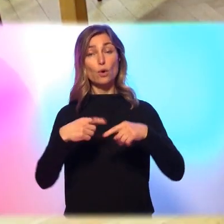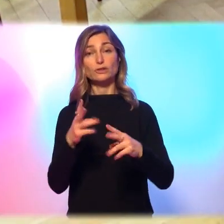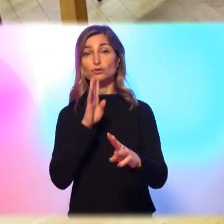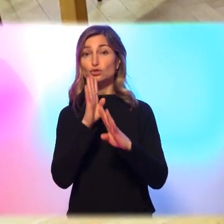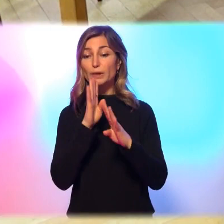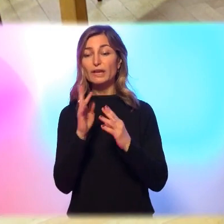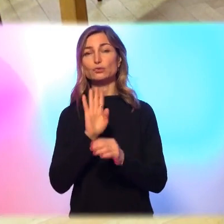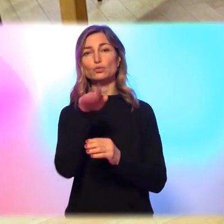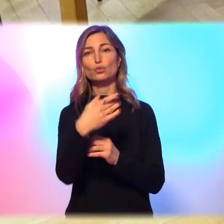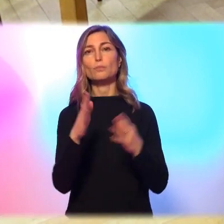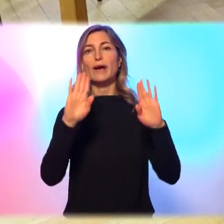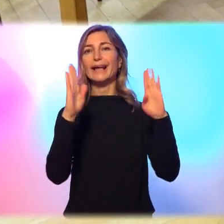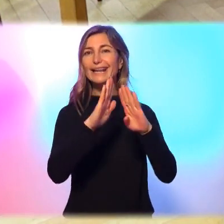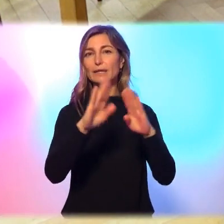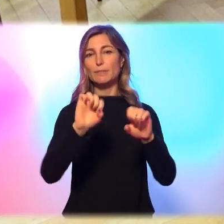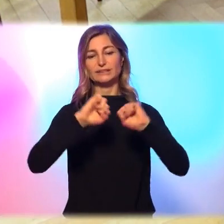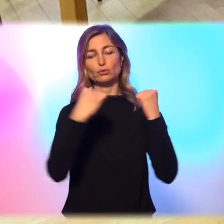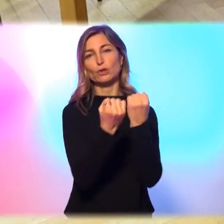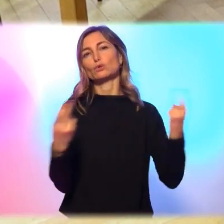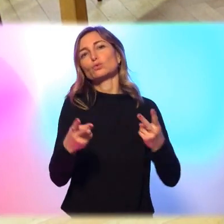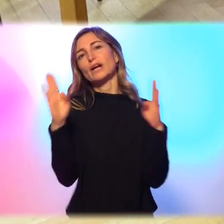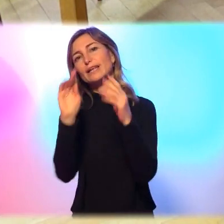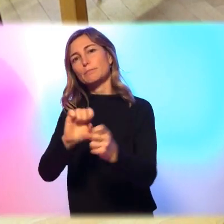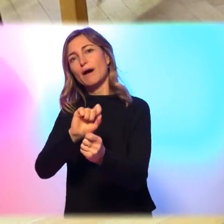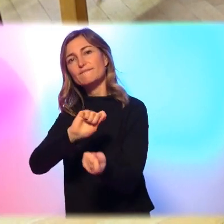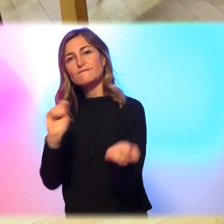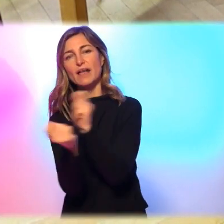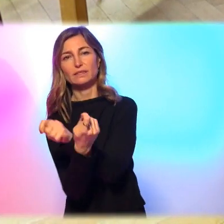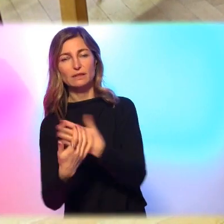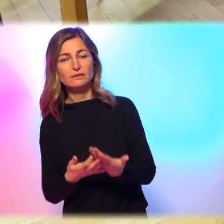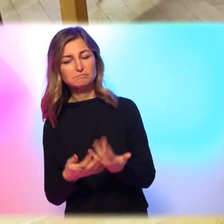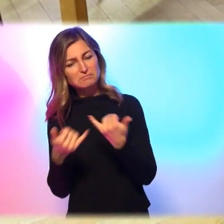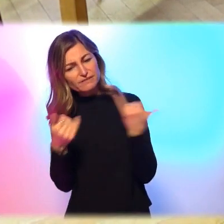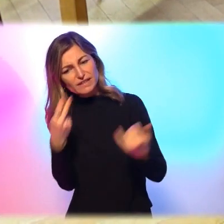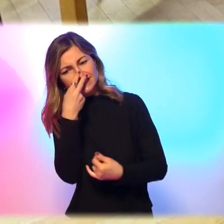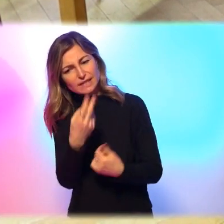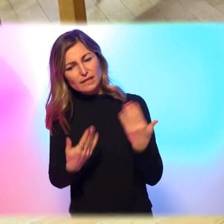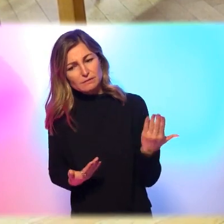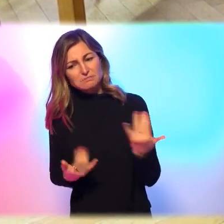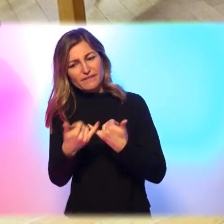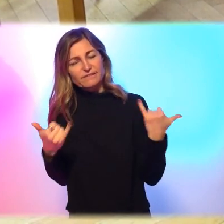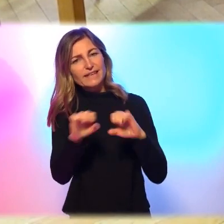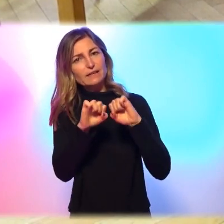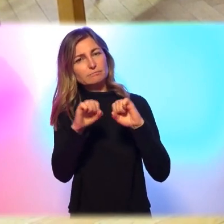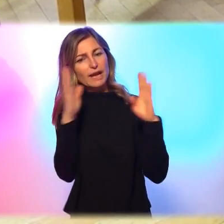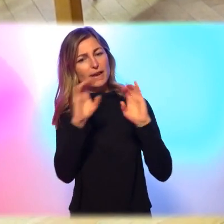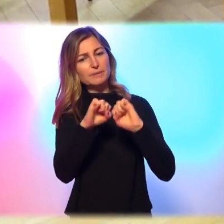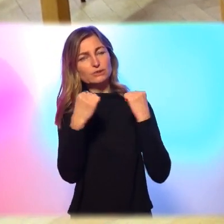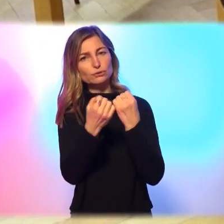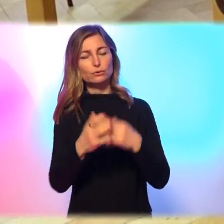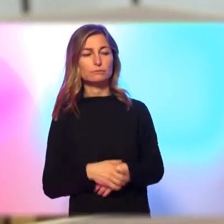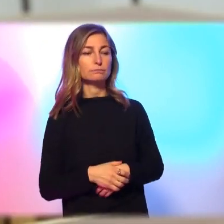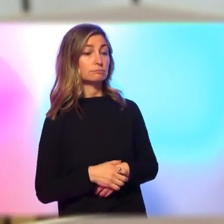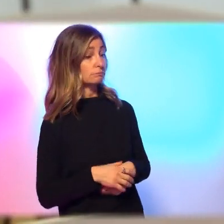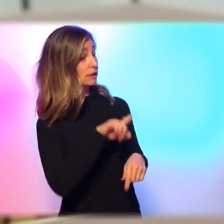Wie heute über Klimawandel, Klimasituation. So, wie sehen Sie das, die